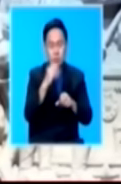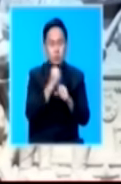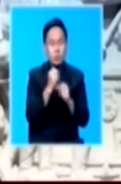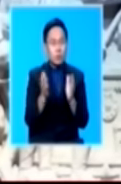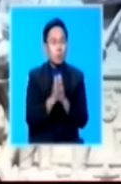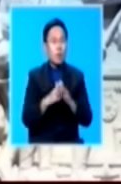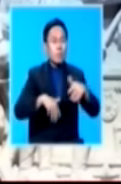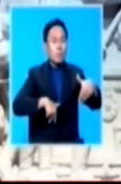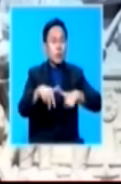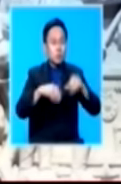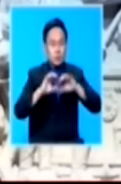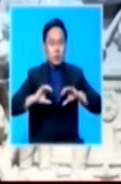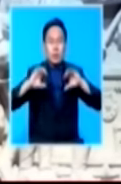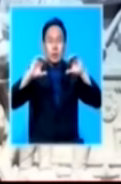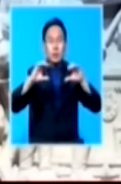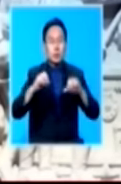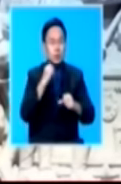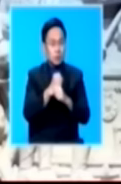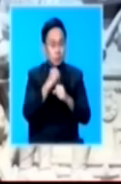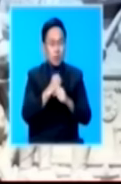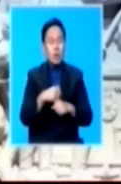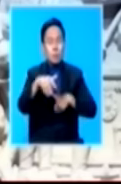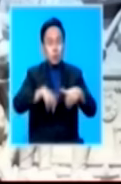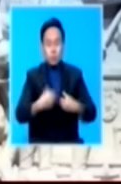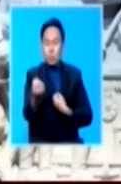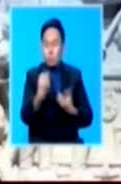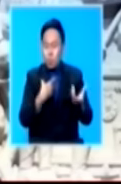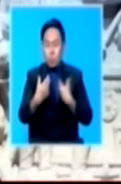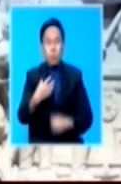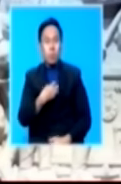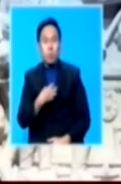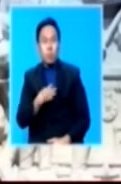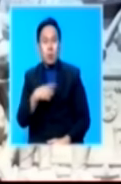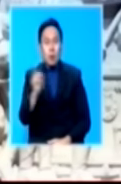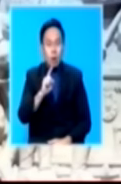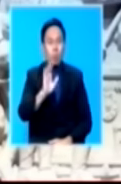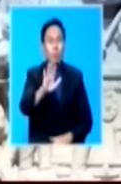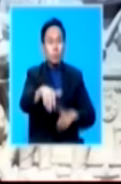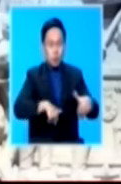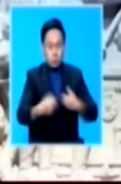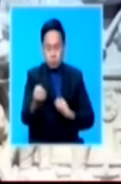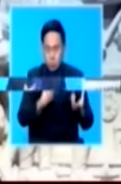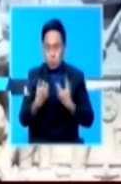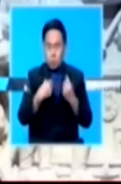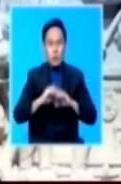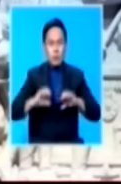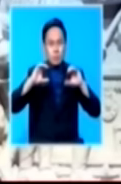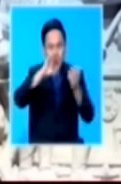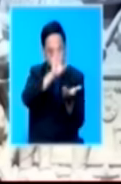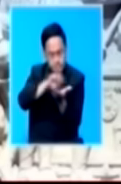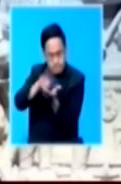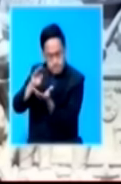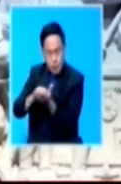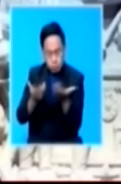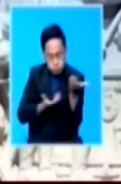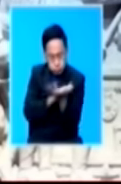ชนซึ่งเป็นผู้กำหนดความต้องการนะครับสำรวจความต้องการในพื้นที่เดียวกันรัฐบาลก็ต้องดูในภาพรวมนะ